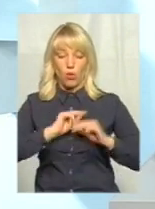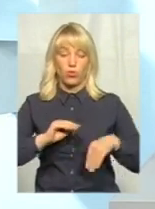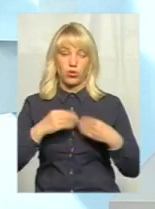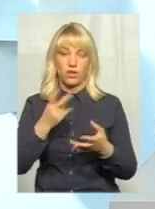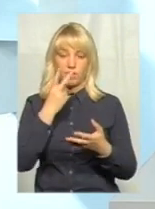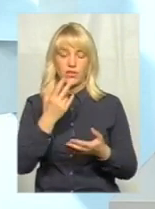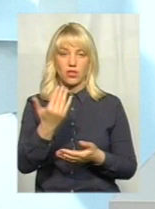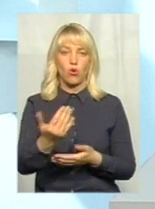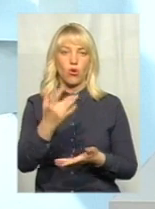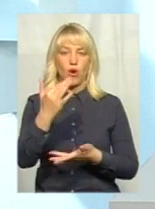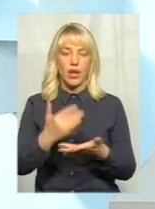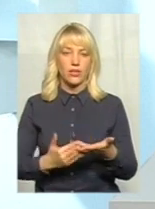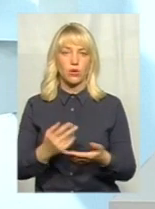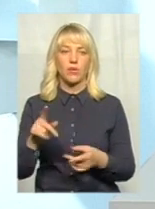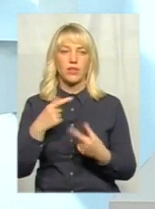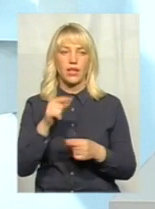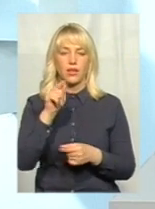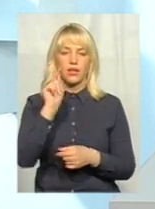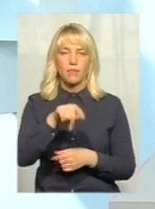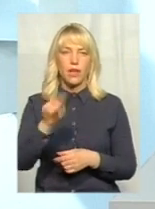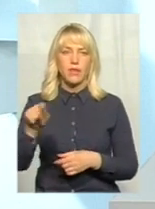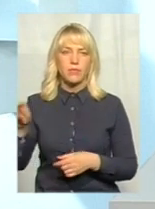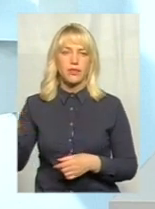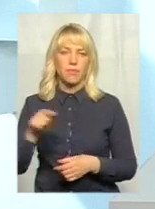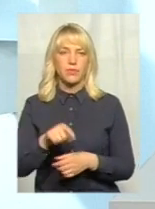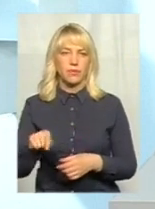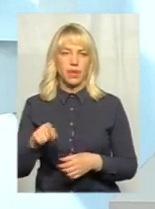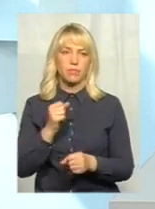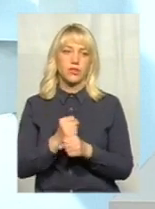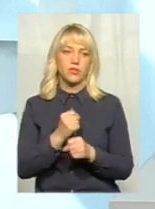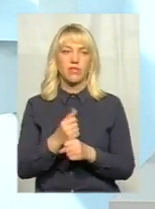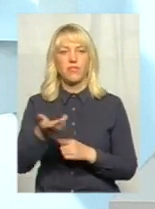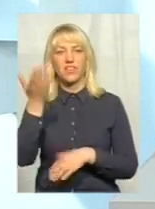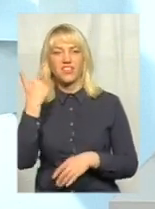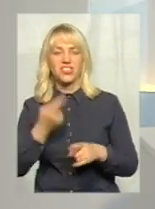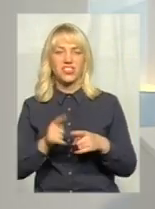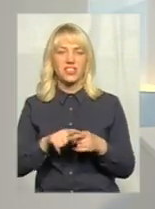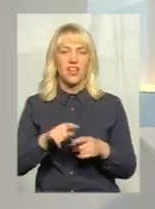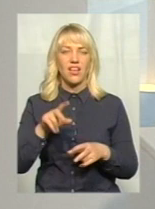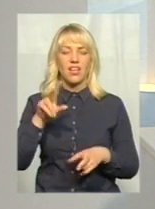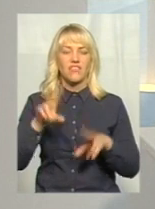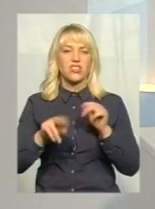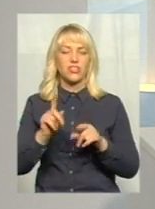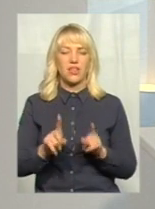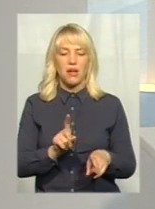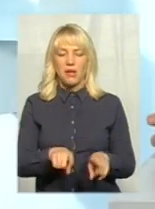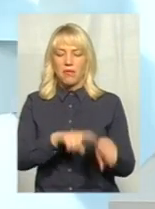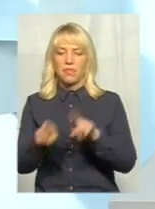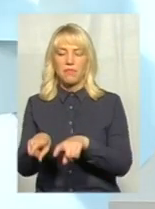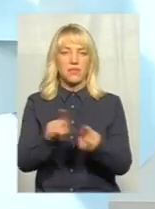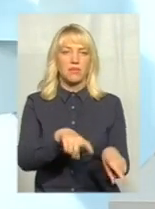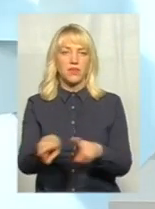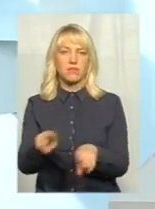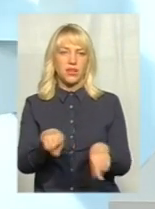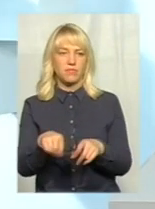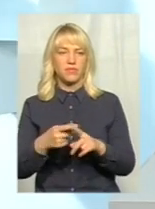там резюме, де написано, що він і там, і там, і там, і там працював, це сприймалось якось так, що перебійщик якийсь там, там